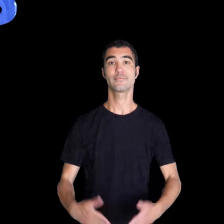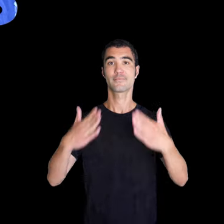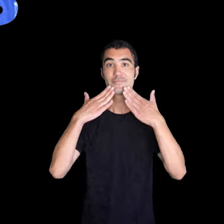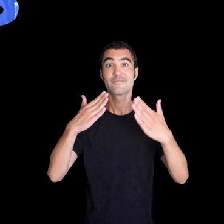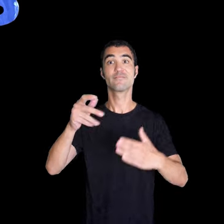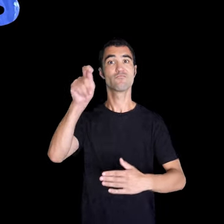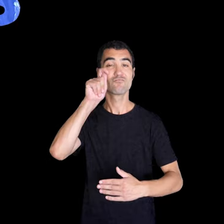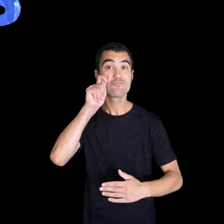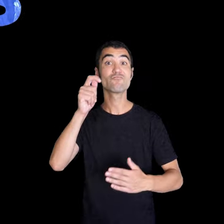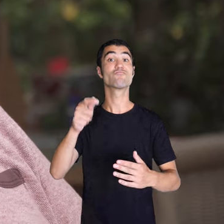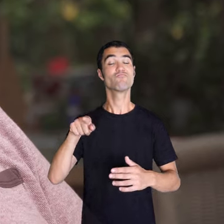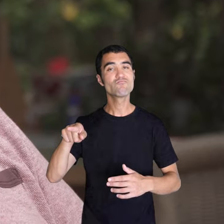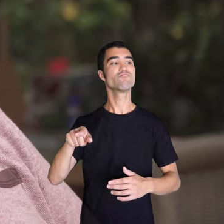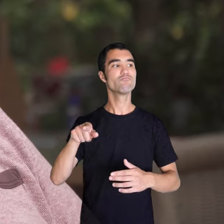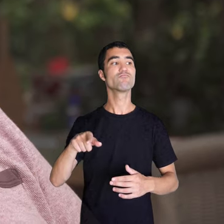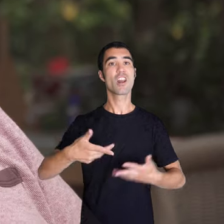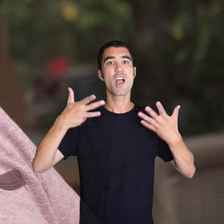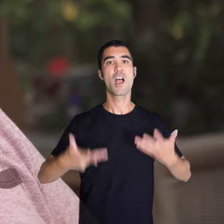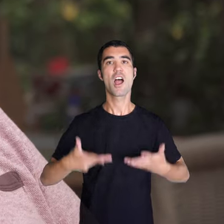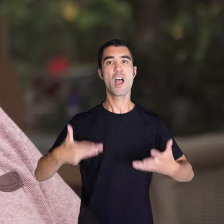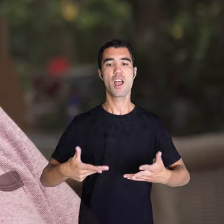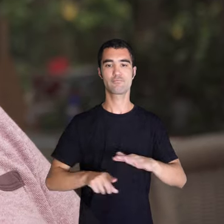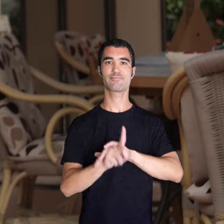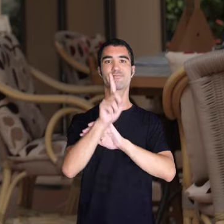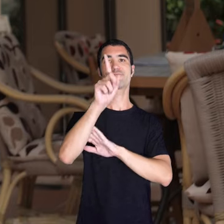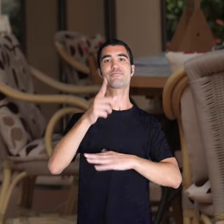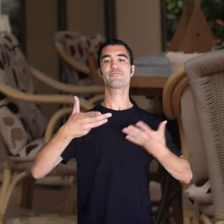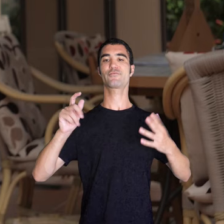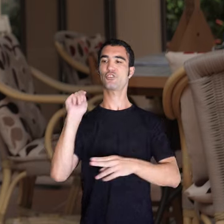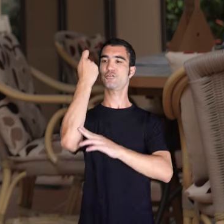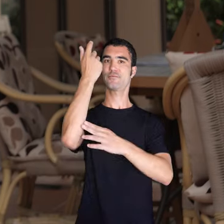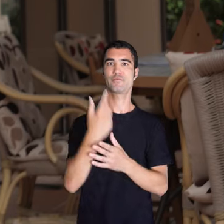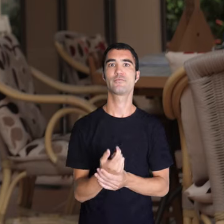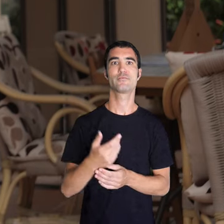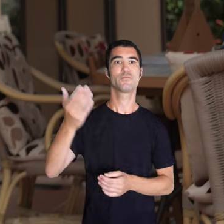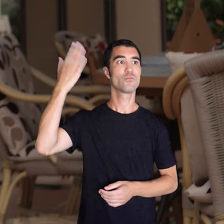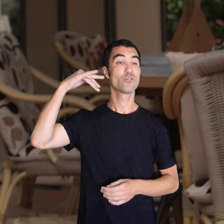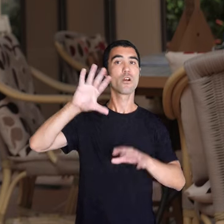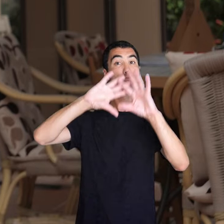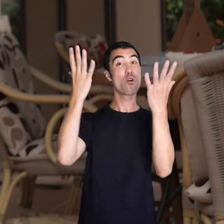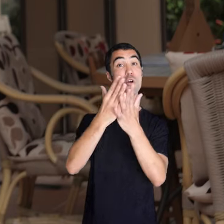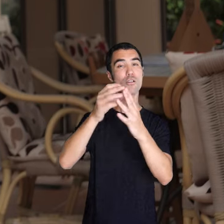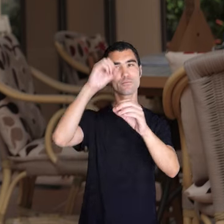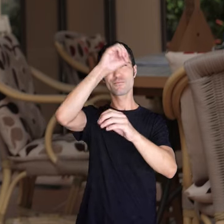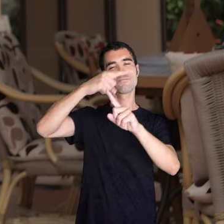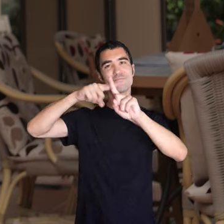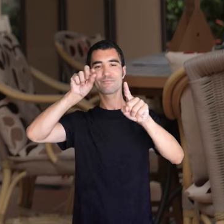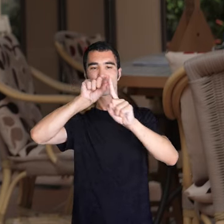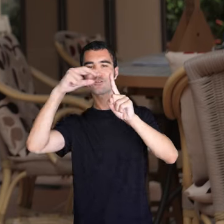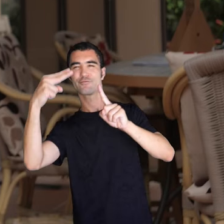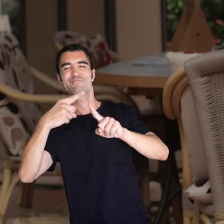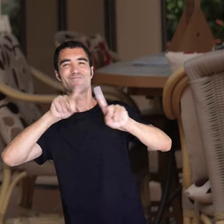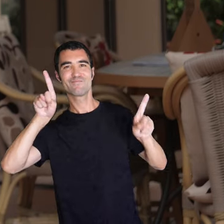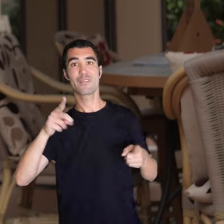Gràcies al turisme, gràcies al turisme, avui en dia som el que som. Gent que ve al món d'una altra manera, nosaltres estàvem